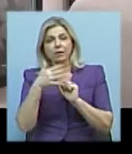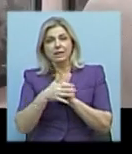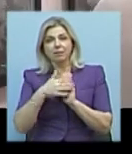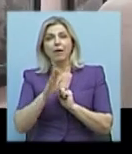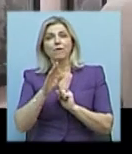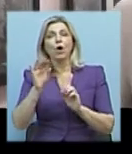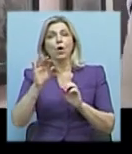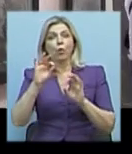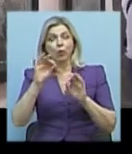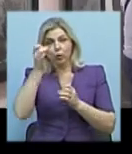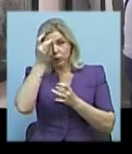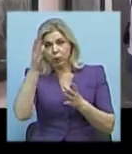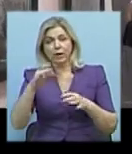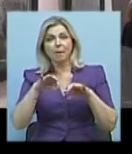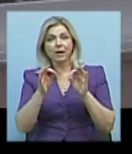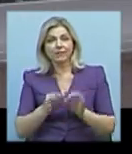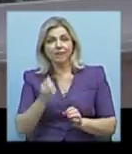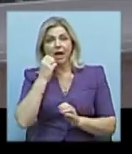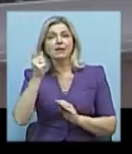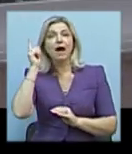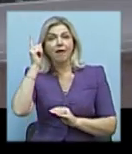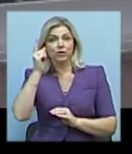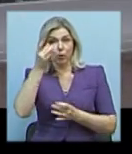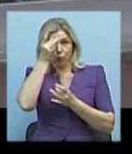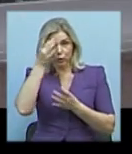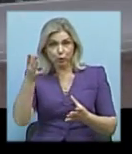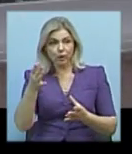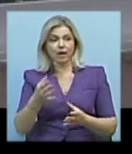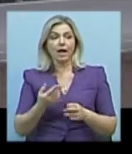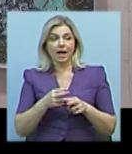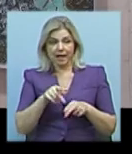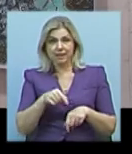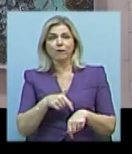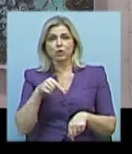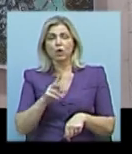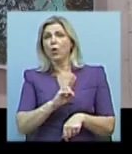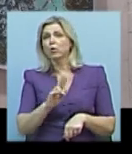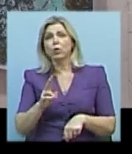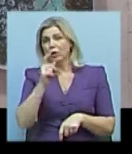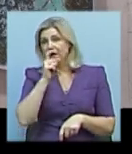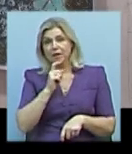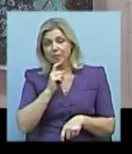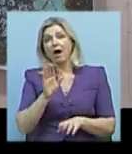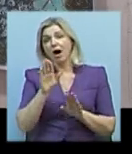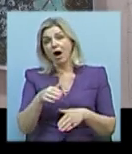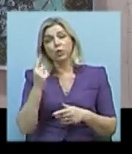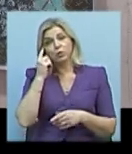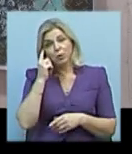культурі, мистецтві, в прадавніх наших культурах. Не це відчує. Хто не розбирається, ну хай думає,